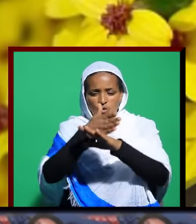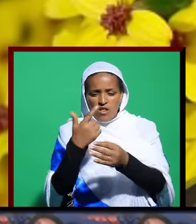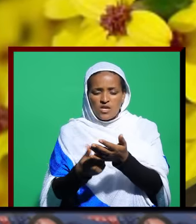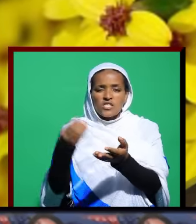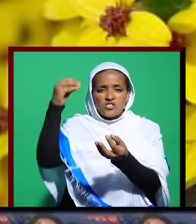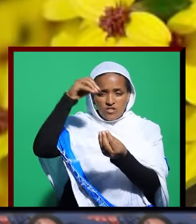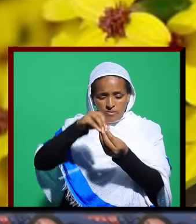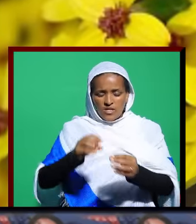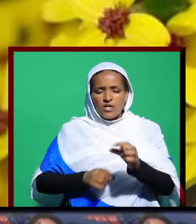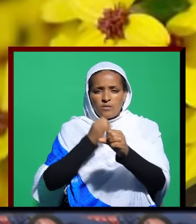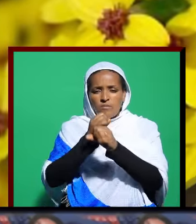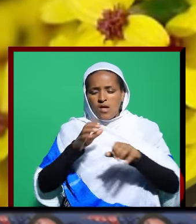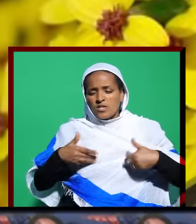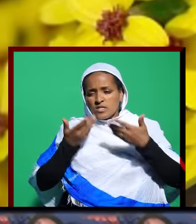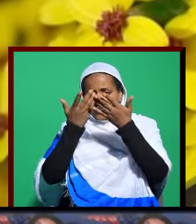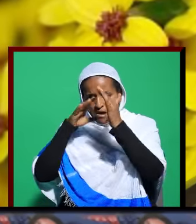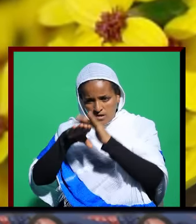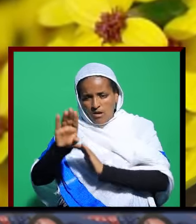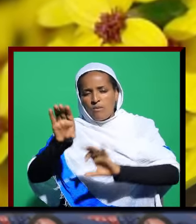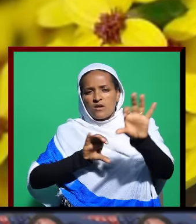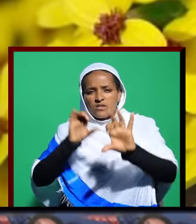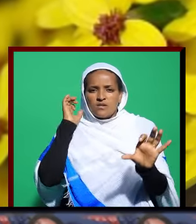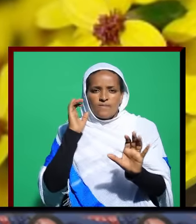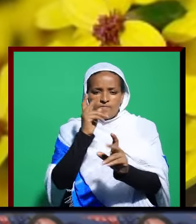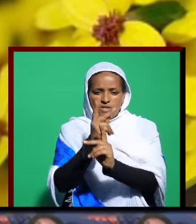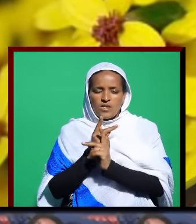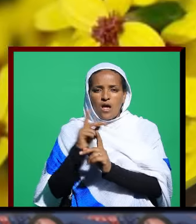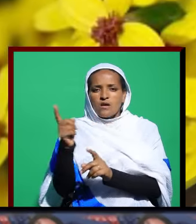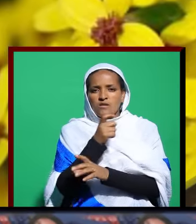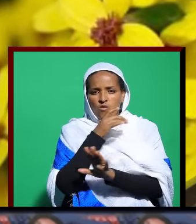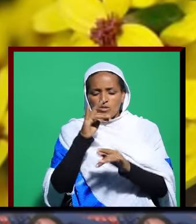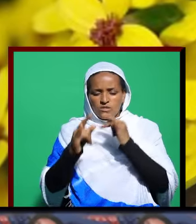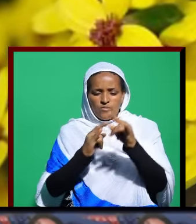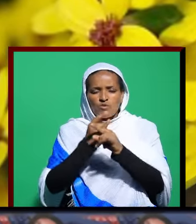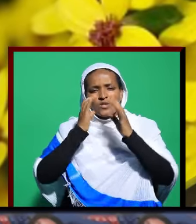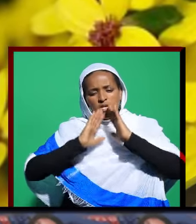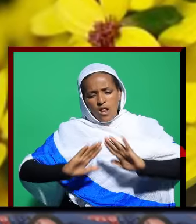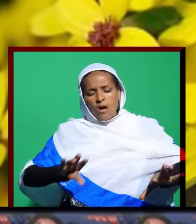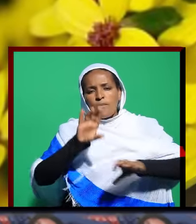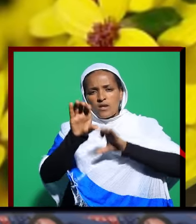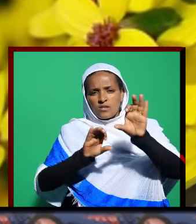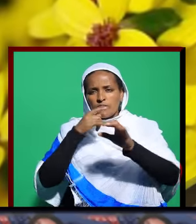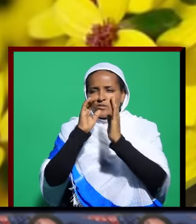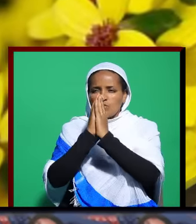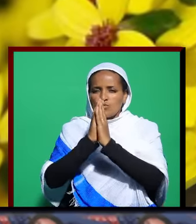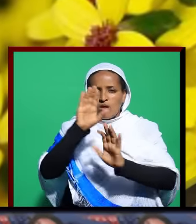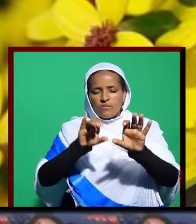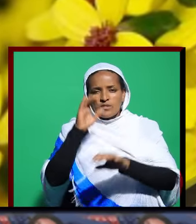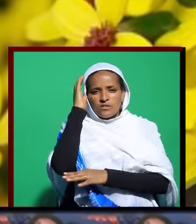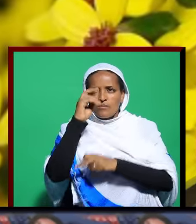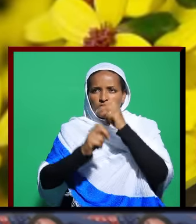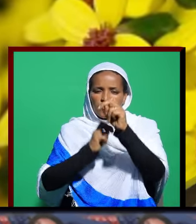በኋላ ይሄ የተጨመረልኝን እድሜ ለንስሐ አድርግልኝ አምላኬ፣ እዳ ይሁንብኝ፣ ዘመኑንም የሰላም ዘመን አድርግልኝ ብለን ልንለምነው